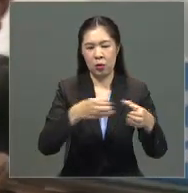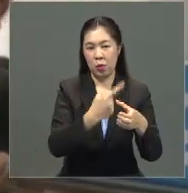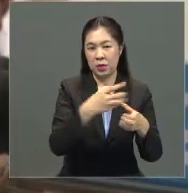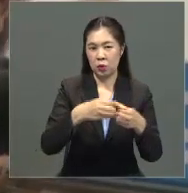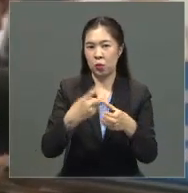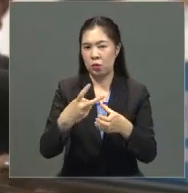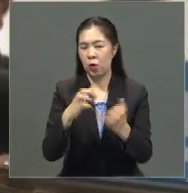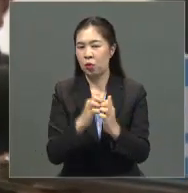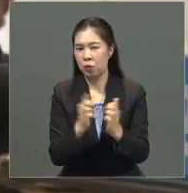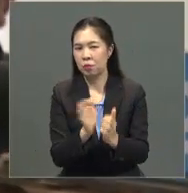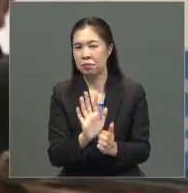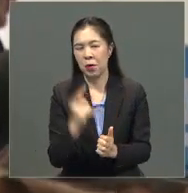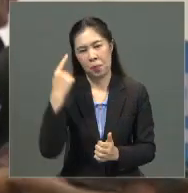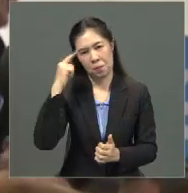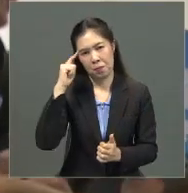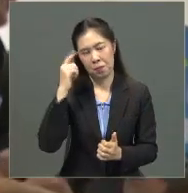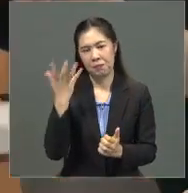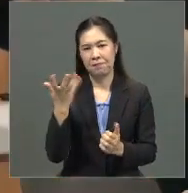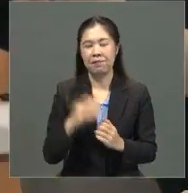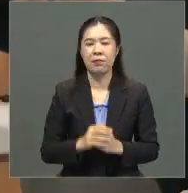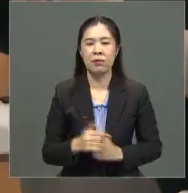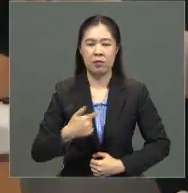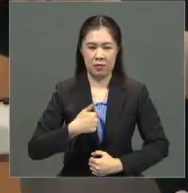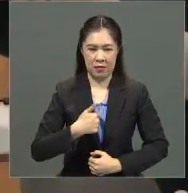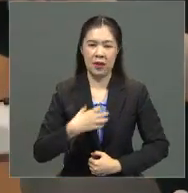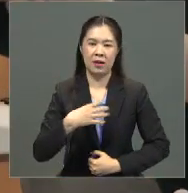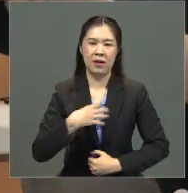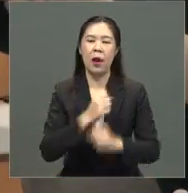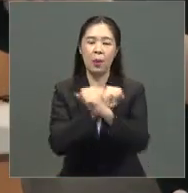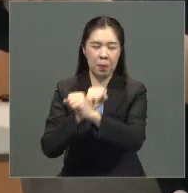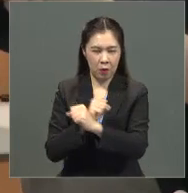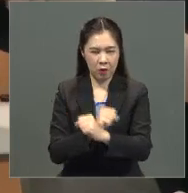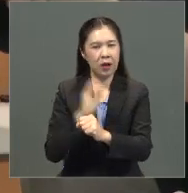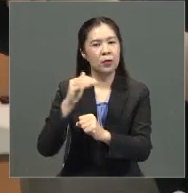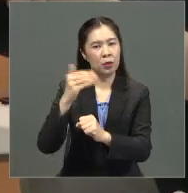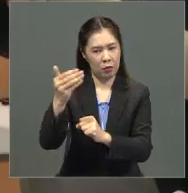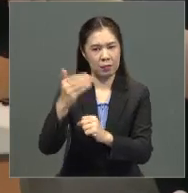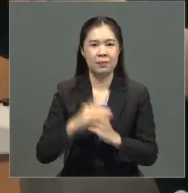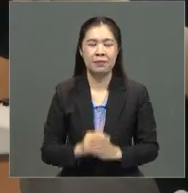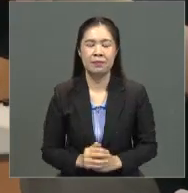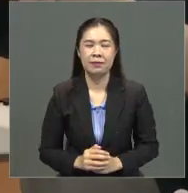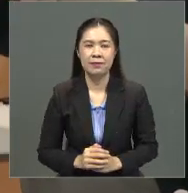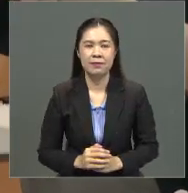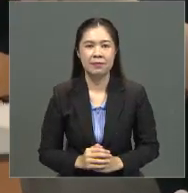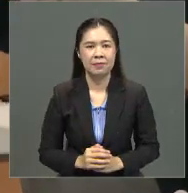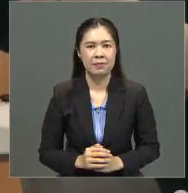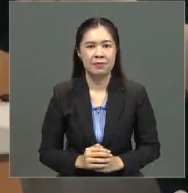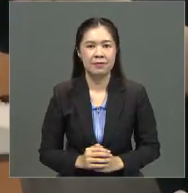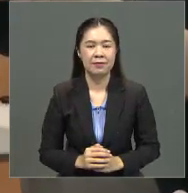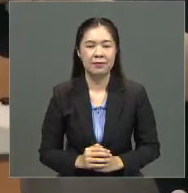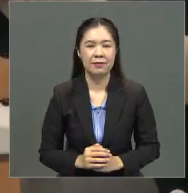ไขในบทดังกล่าวดังนั้นคุณศรีสุวรรณบอกว่าจุดยืนของคุณศรีสุวรรณบอกว่าป้องกันไว้ดีกว่าแก้ขัดนะครับ